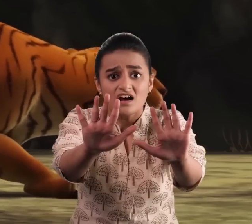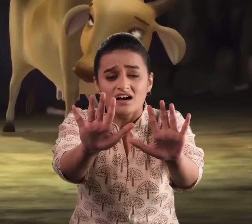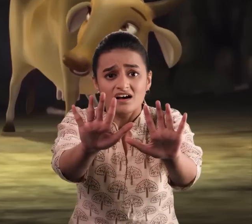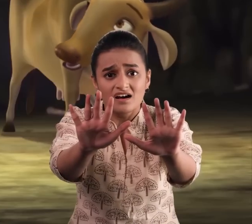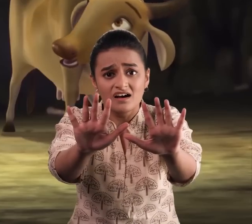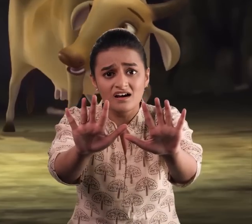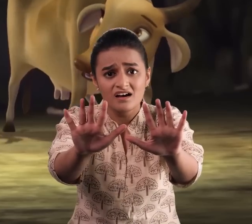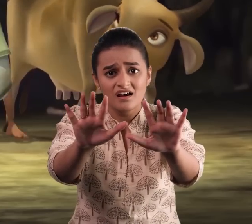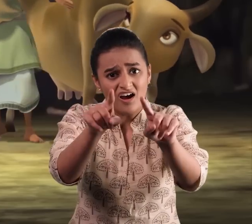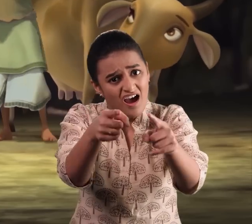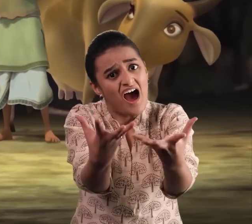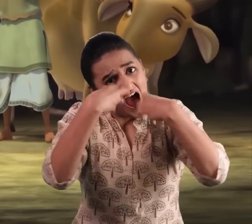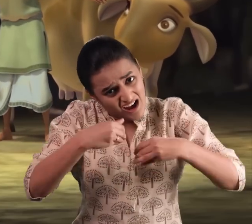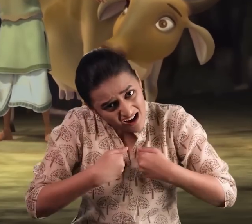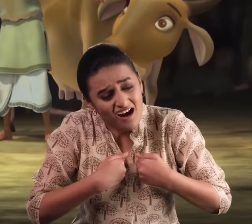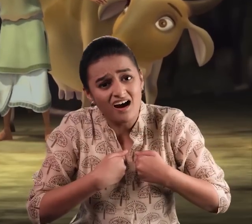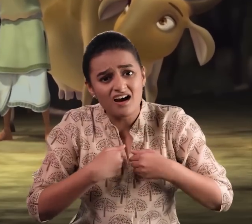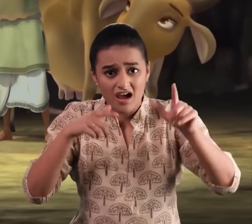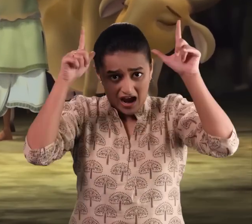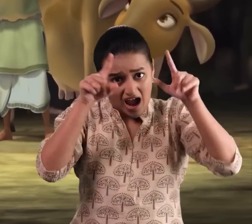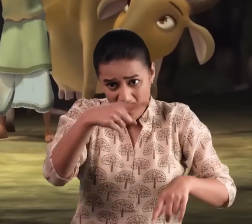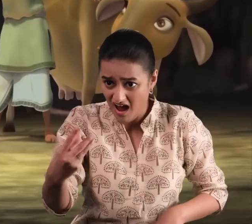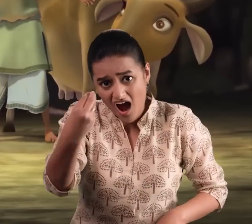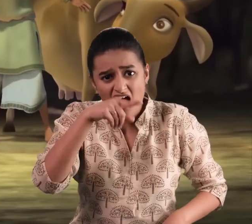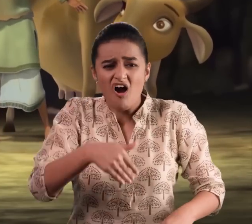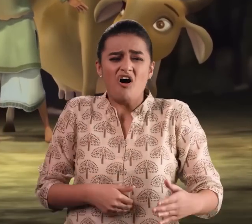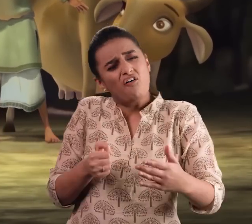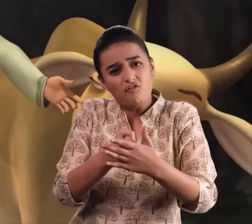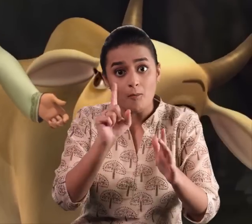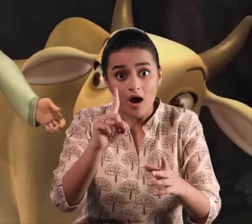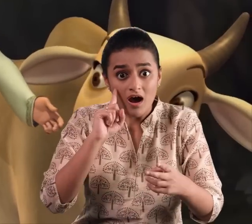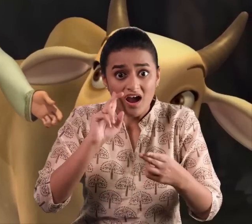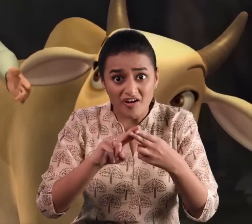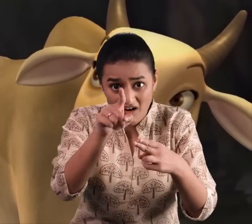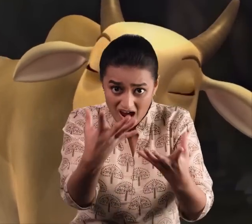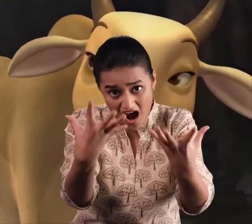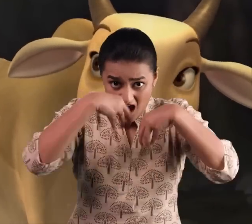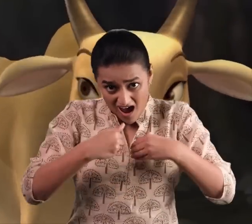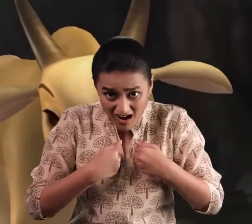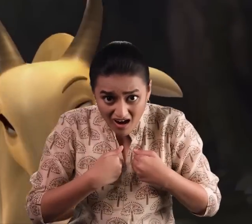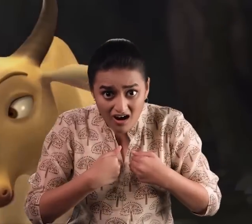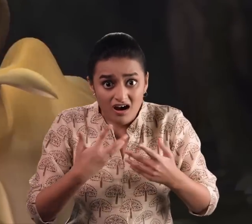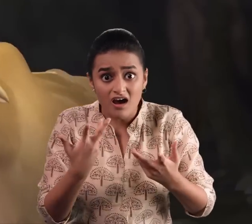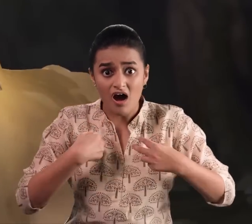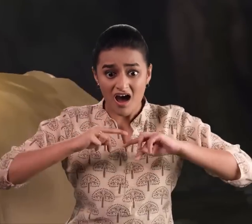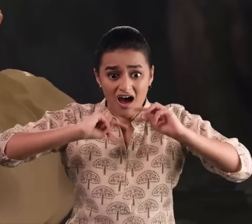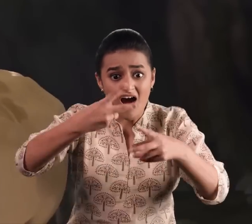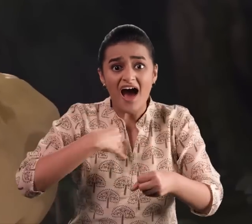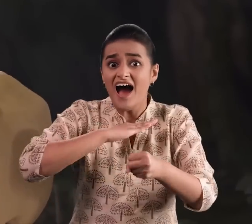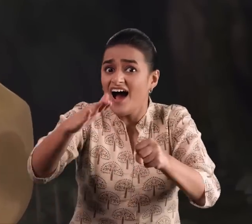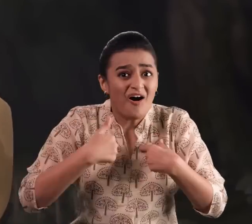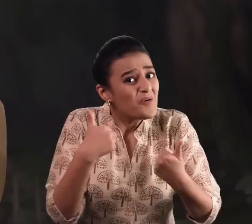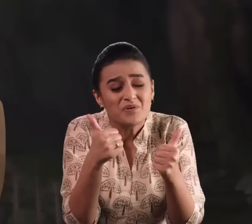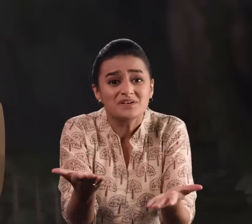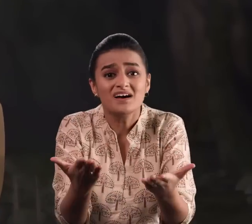ठहरो, तुम मुझे खा लो। गाय तो केवल तुम्हारा भोजन बनेगी, पर यदि तुमने मुझे खाया तो मैं